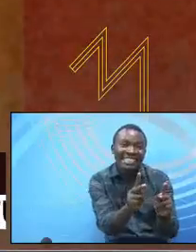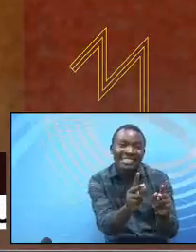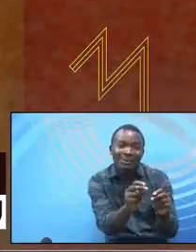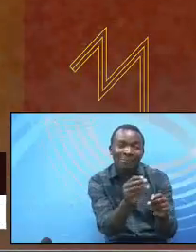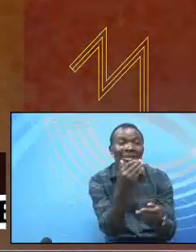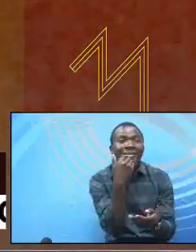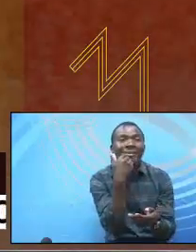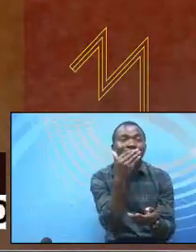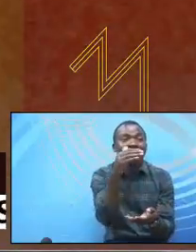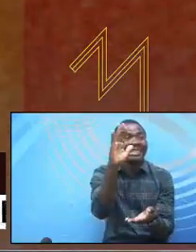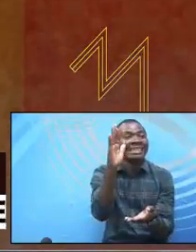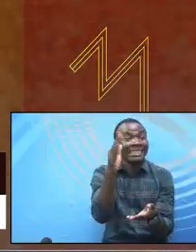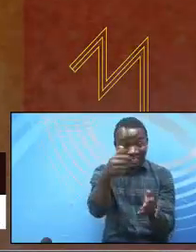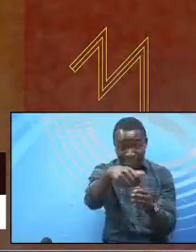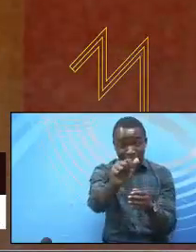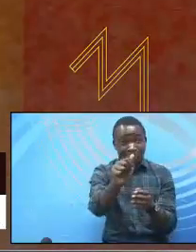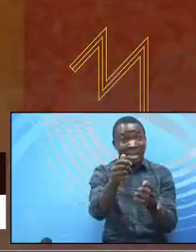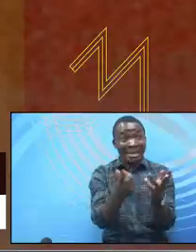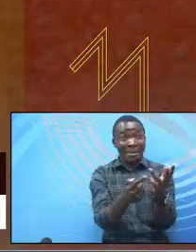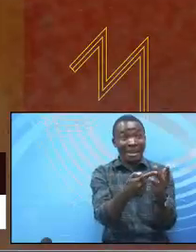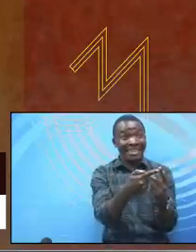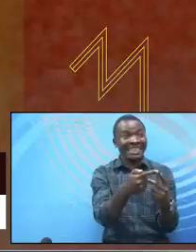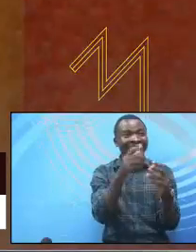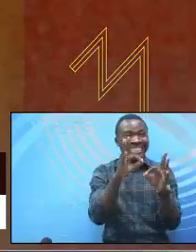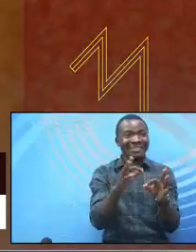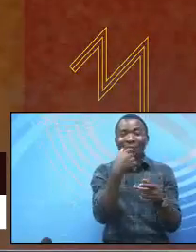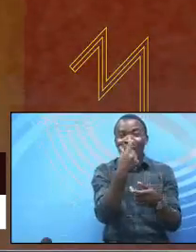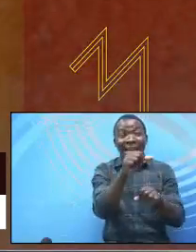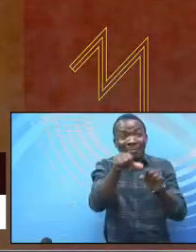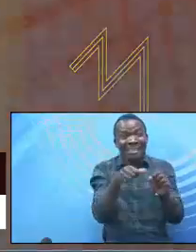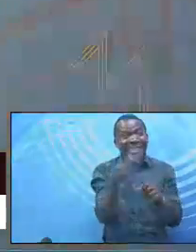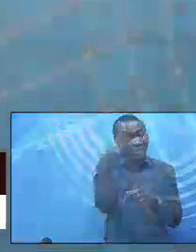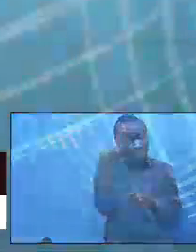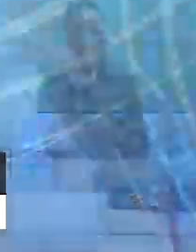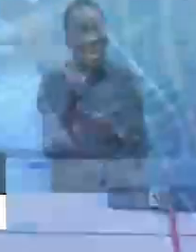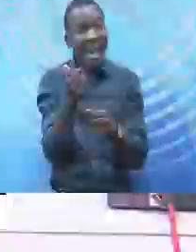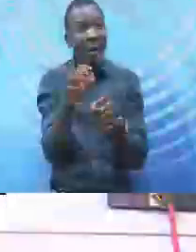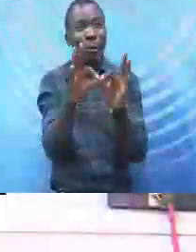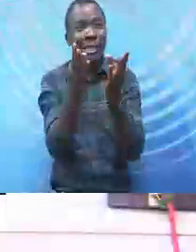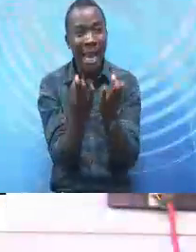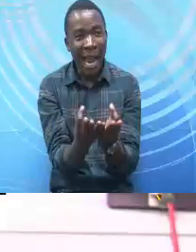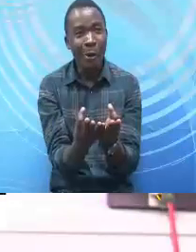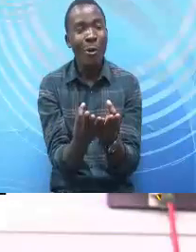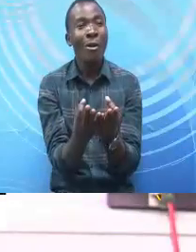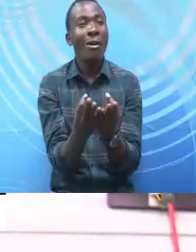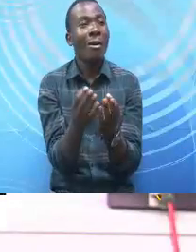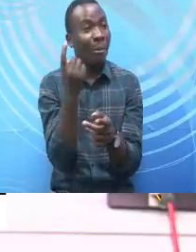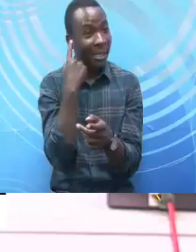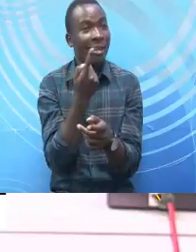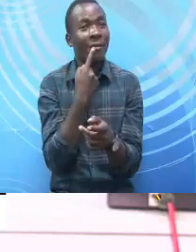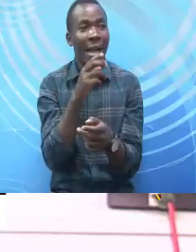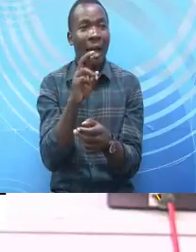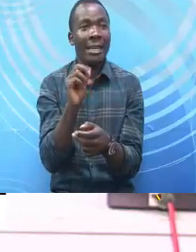murakoze cyane rero ngiyo imibare cyangwa se nicyo twavuga ku bijyanye no kumenya umuryango wafite ubumuga bwo